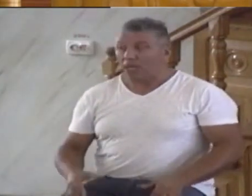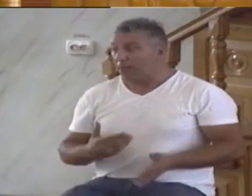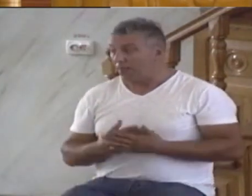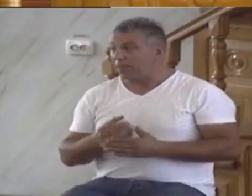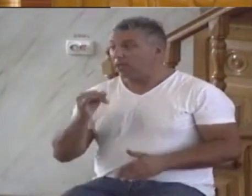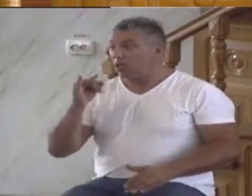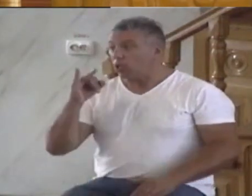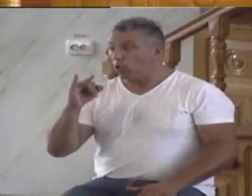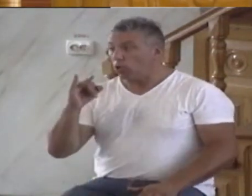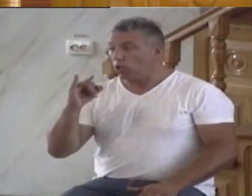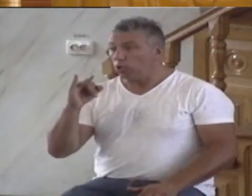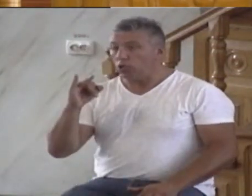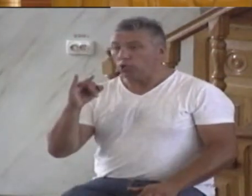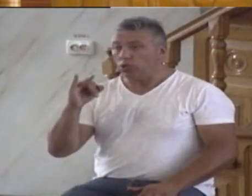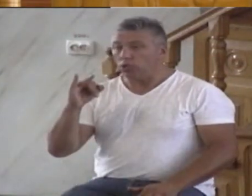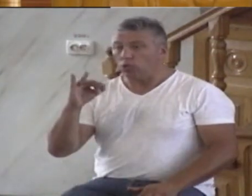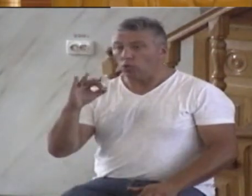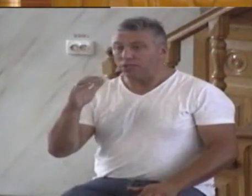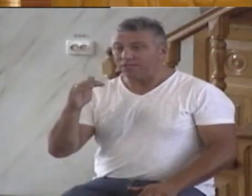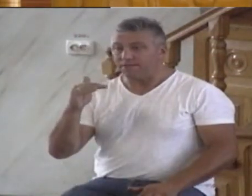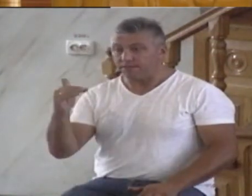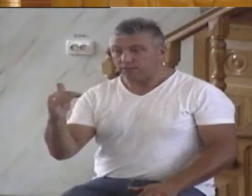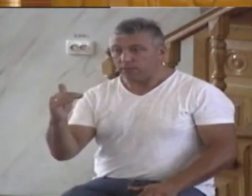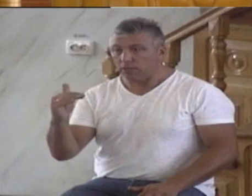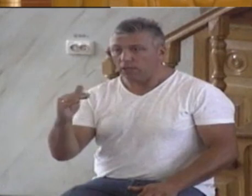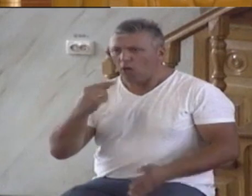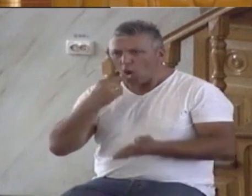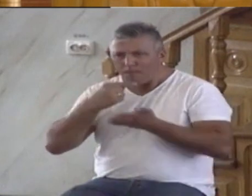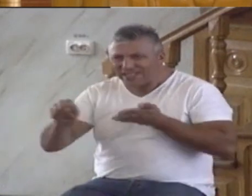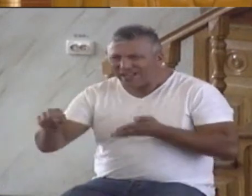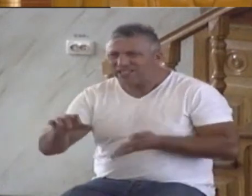Иосиф прошел через предательство и рабство.